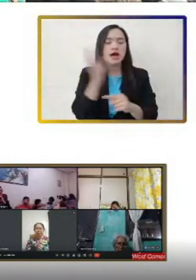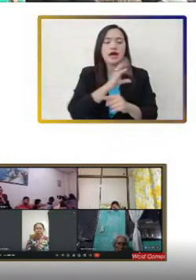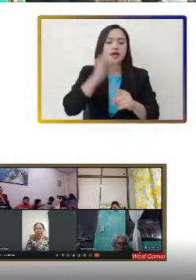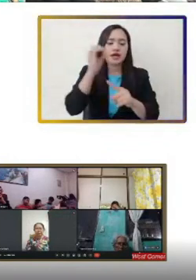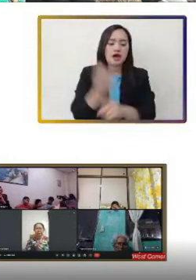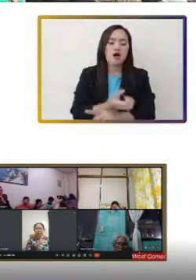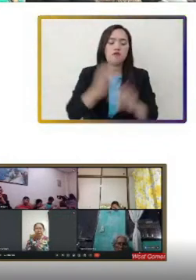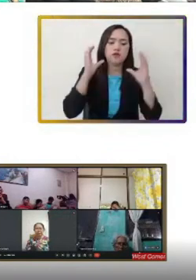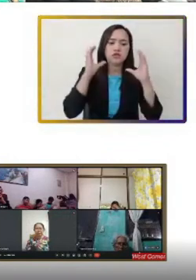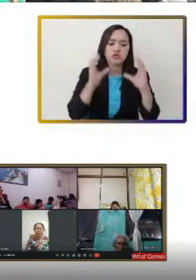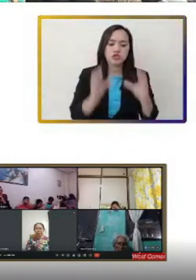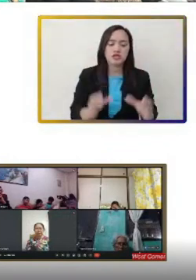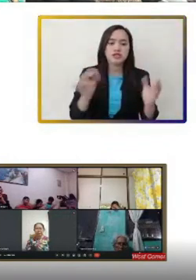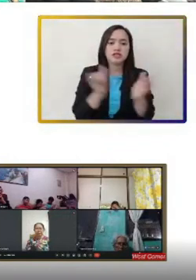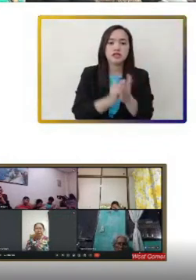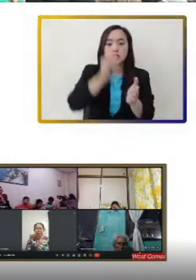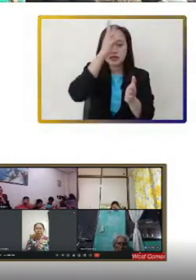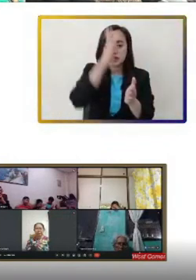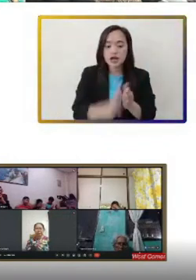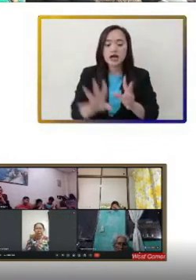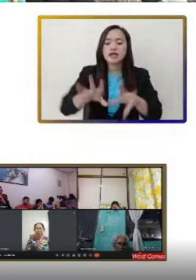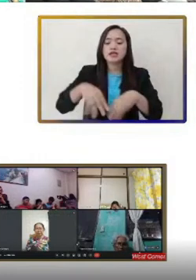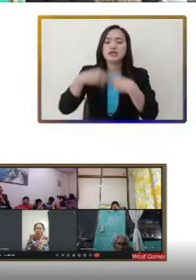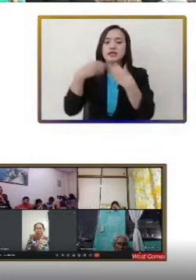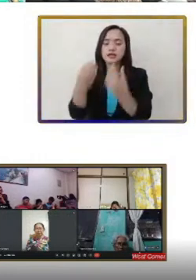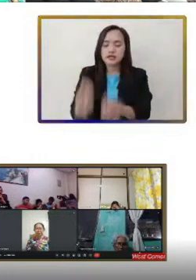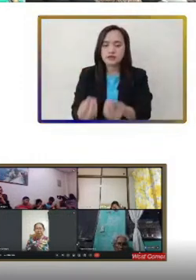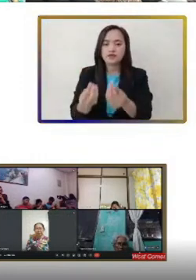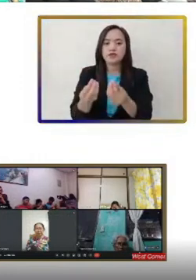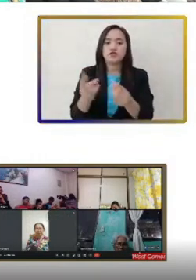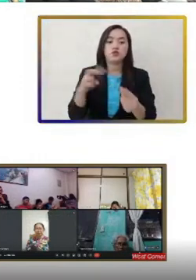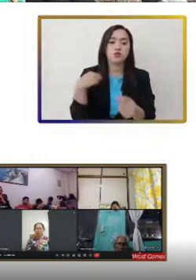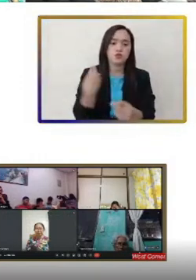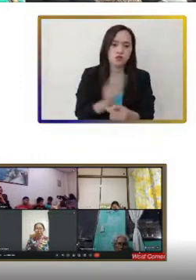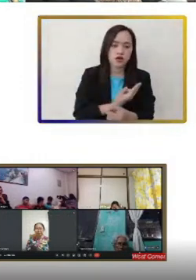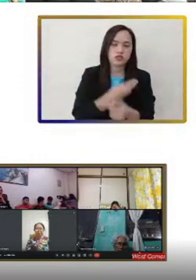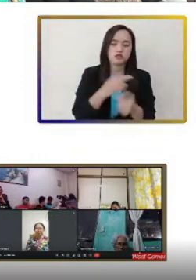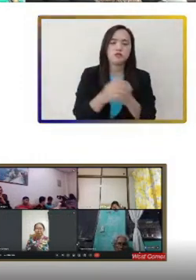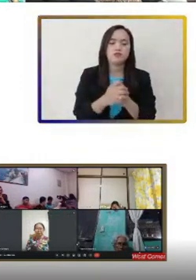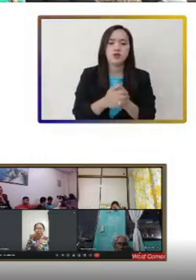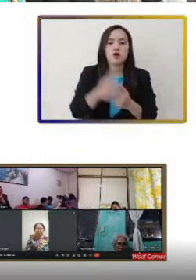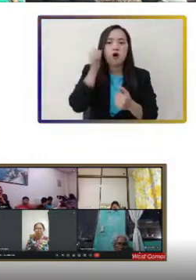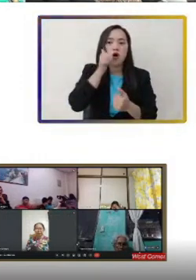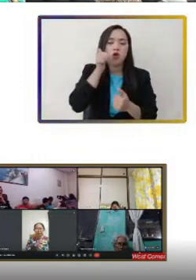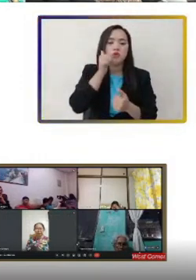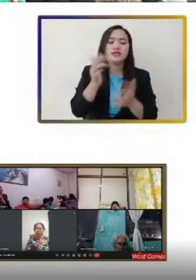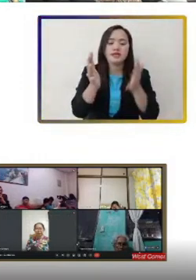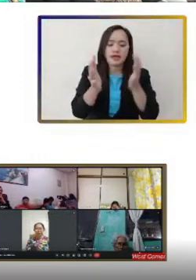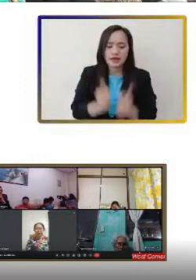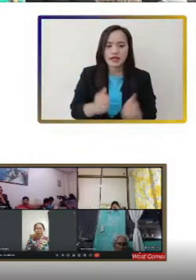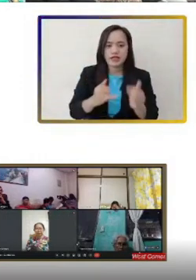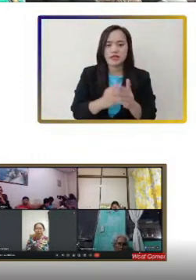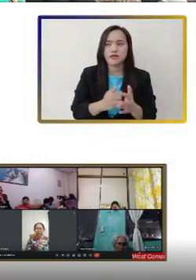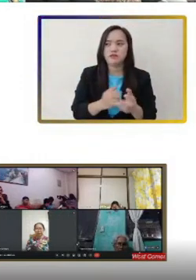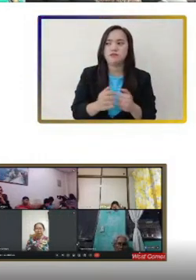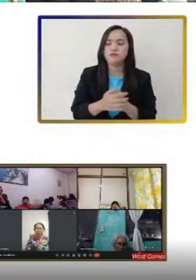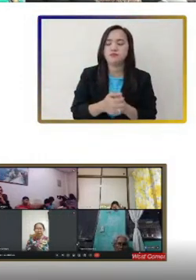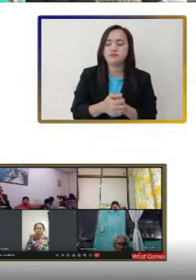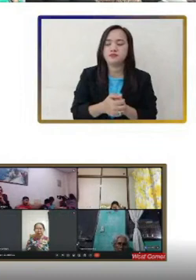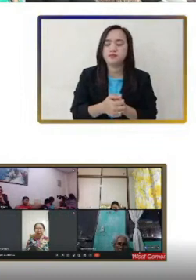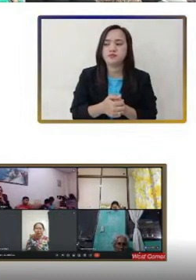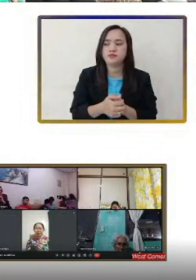para lamang matuto po tayo, take advantage of that opportunity. See? Are you getting